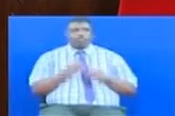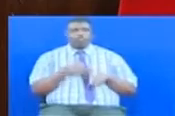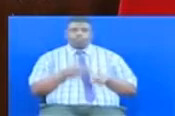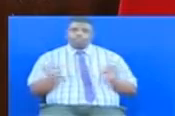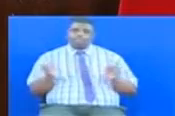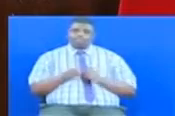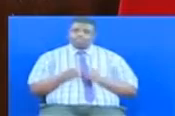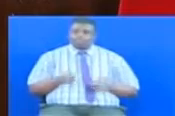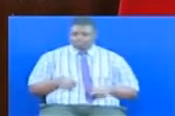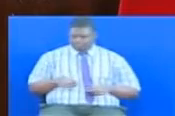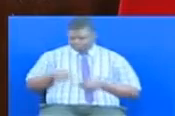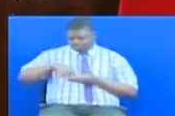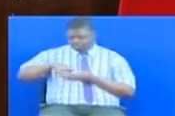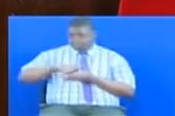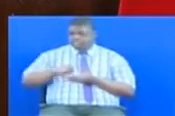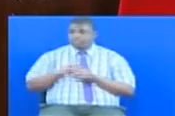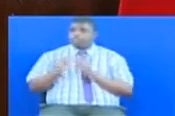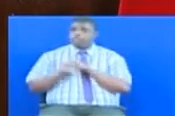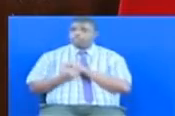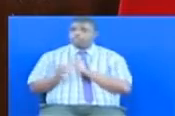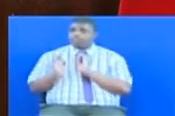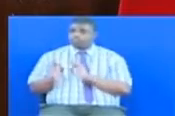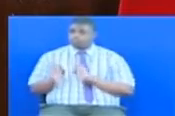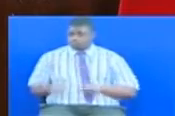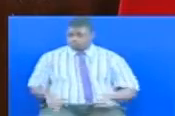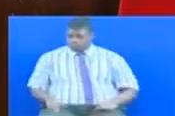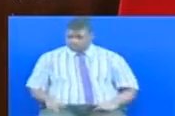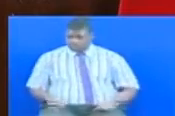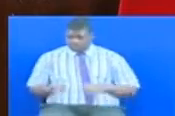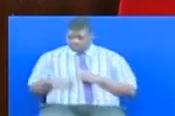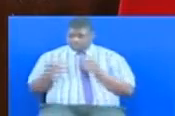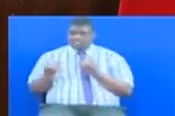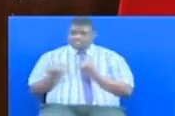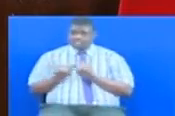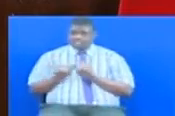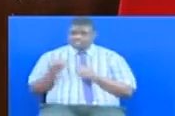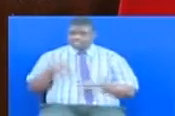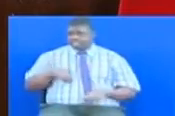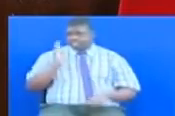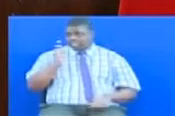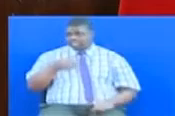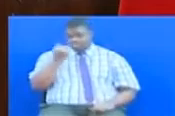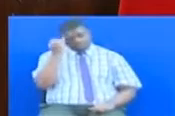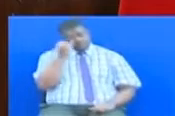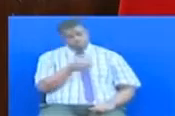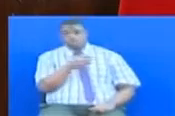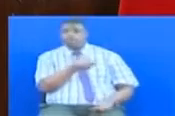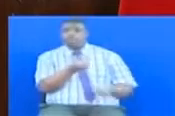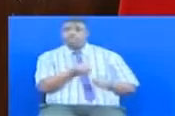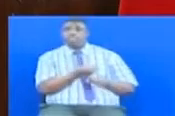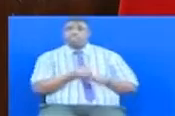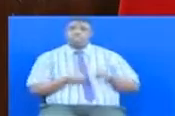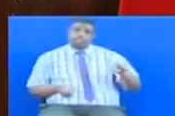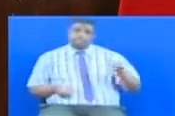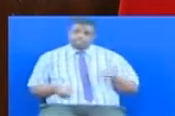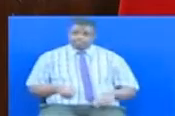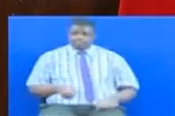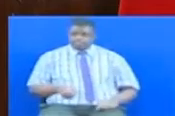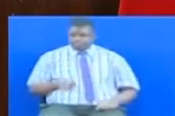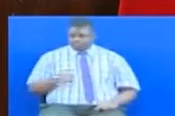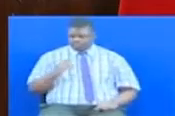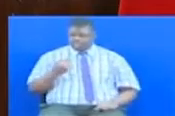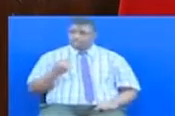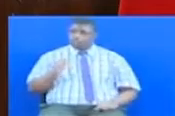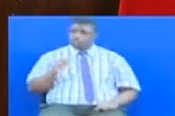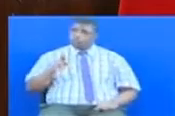Miji imebadilika sasa hivi. Miji iko vizuri. Kwa hiyo taasisi kabla serikali inaposhauriwa inafanya. Mlizungumzia mambo ya TARURA,